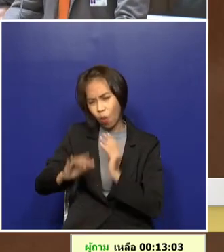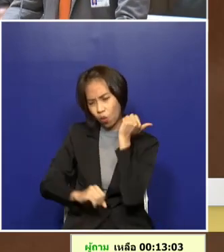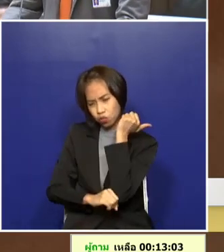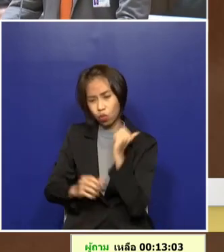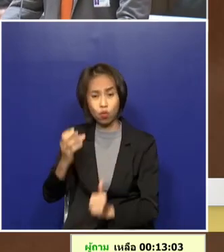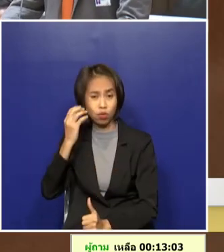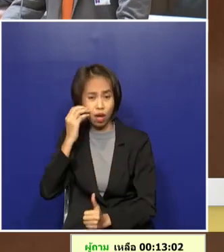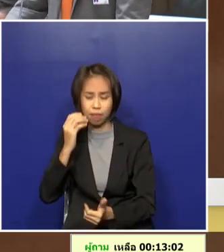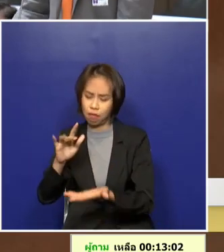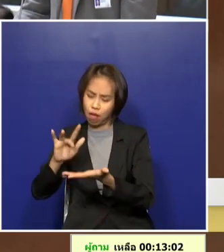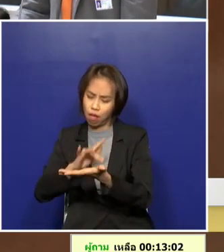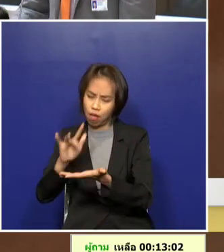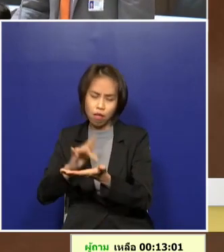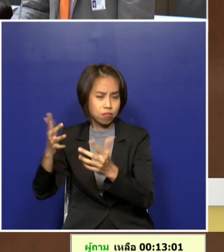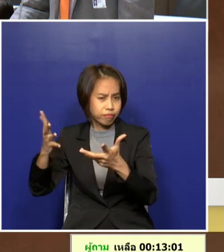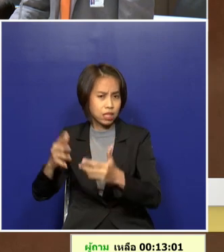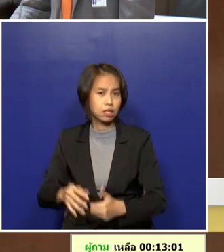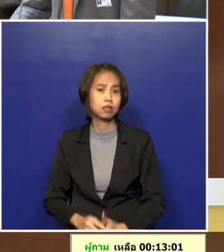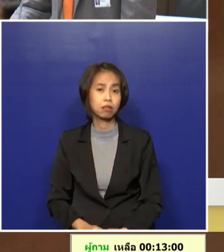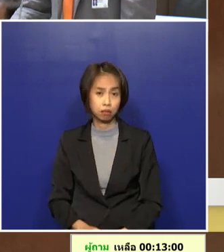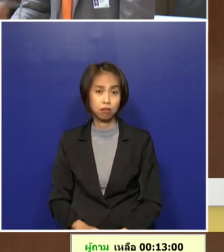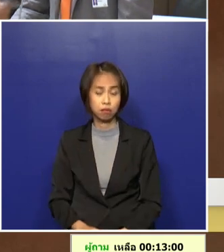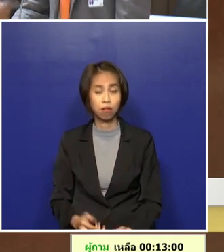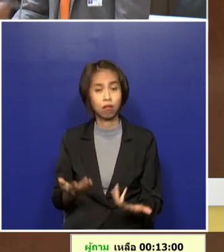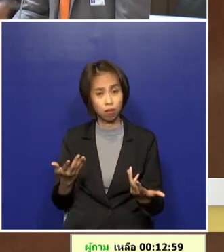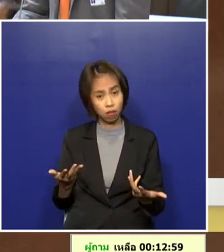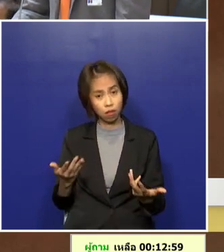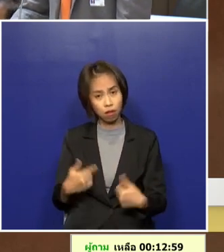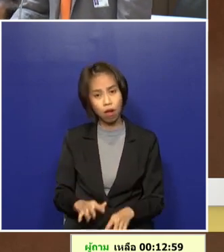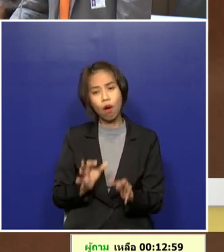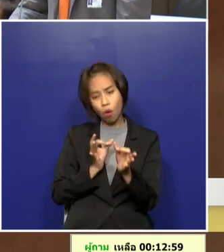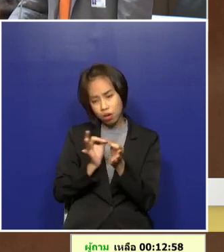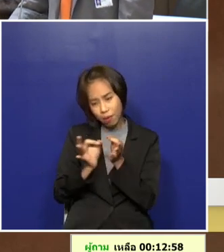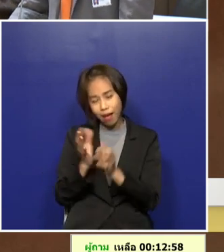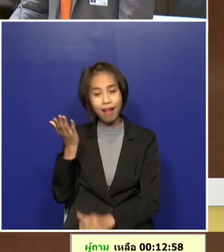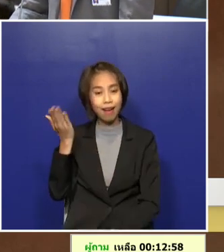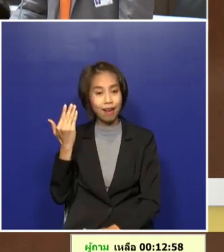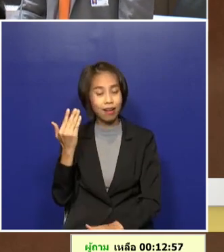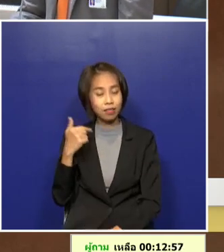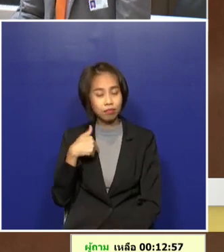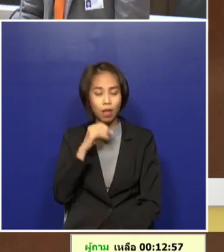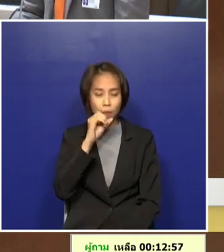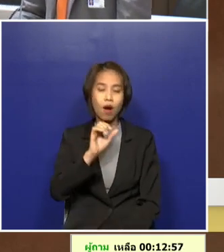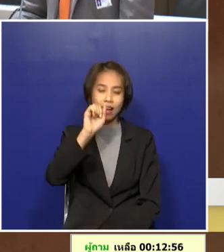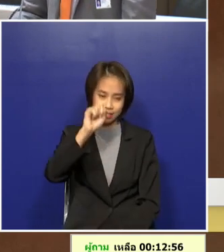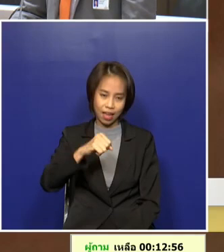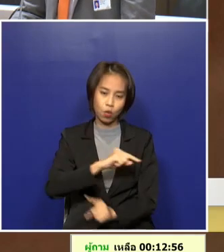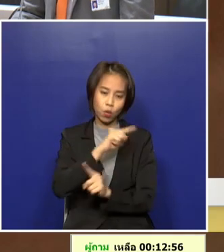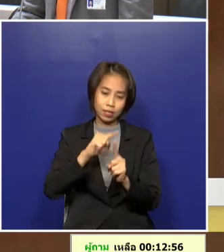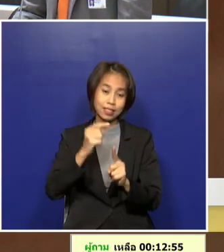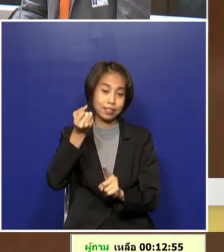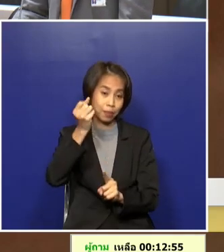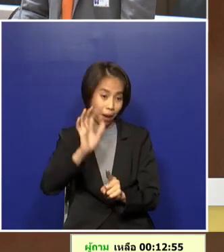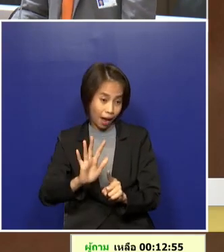าได้ยังไงนะครับแล้วแบบคือก็เข้าใจว่าอธิบายว่าวันที่15จะมีการให้ลงทะเบียนต่างๆน